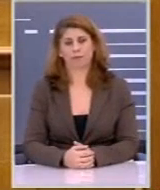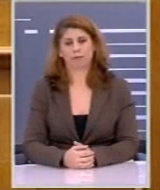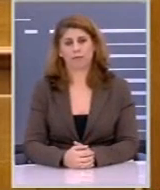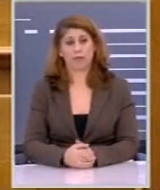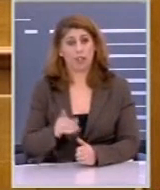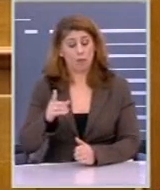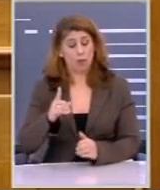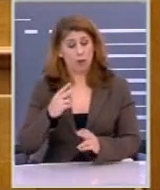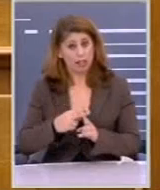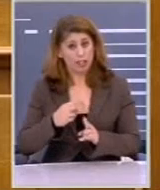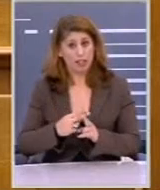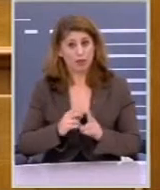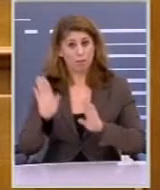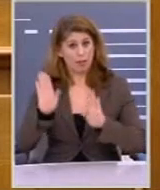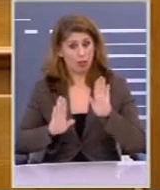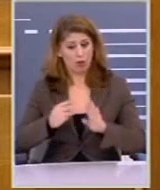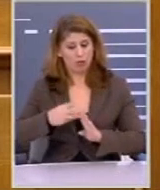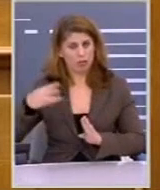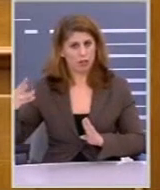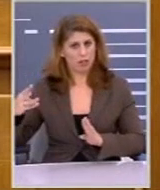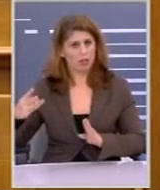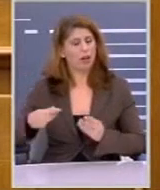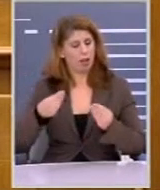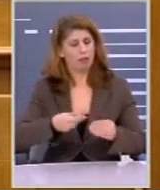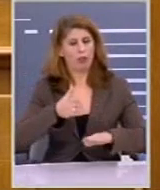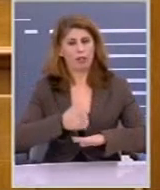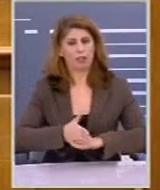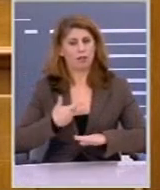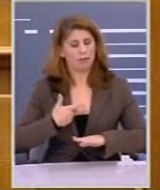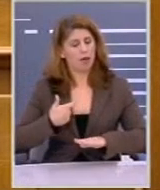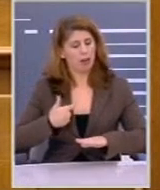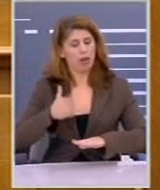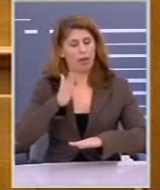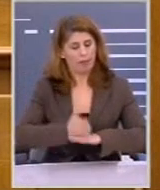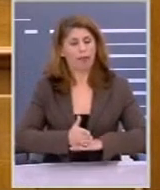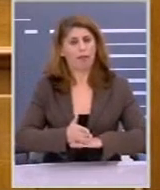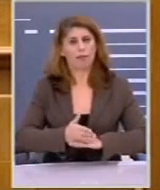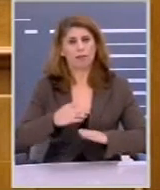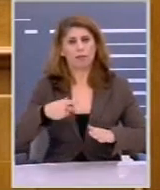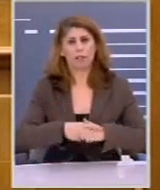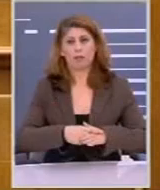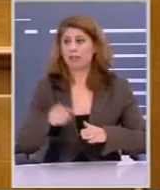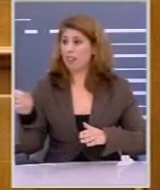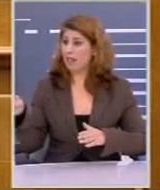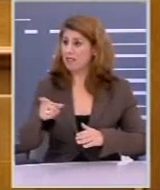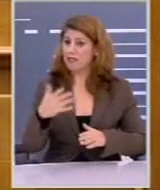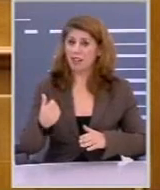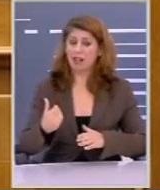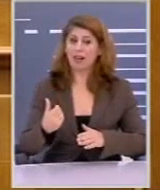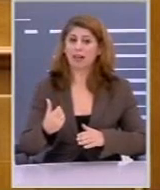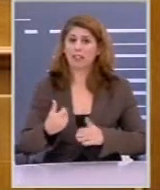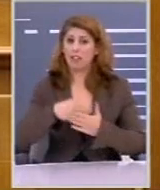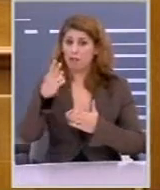ο Σόφιλε, ο ΣΥΡΙΖΑ, έβαλε εγγύηση. Και αυτός είπε: εγγυούμε στην τράπεζα. Εσείς έχετε μια εφημερίδα, τον